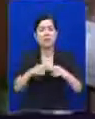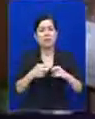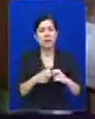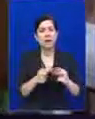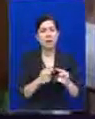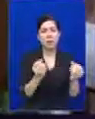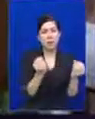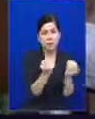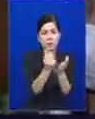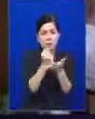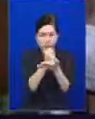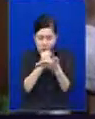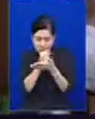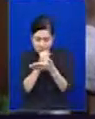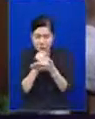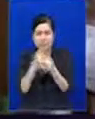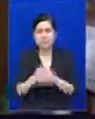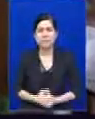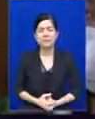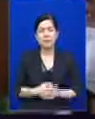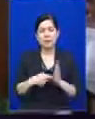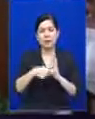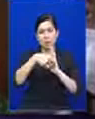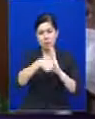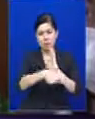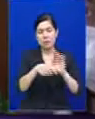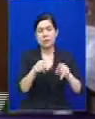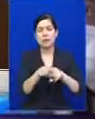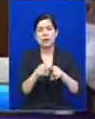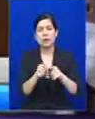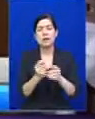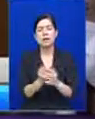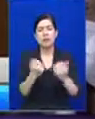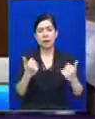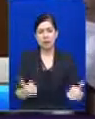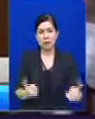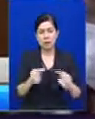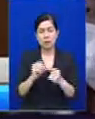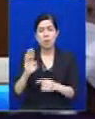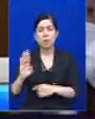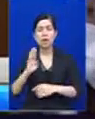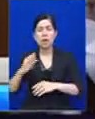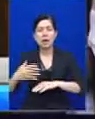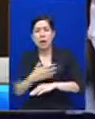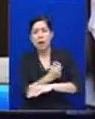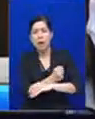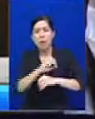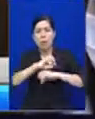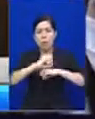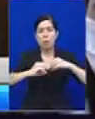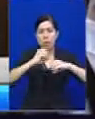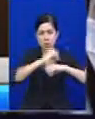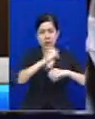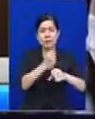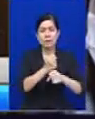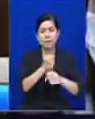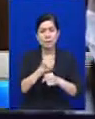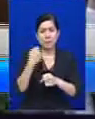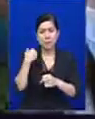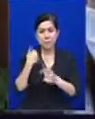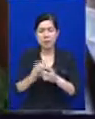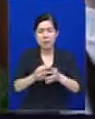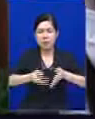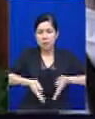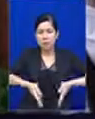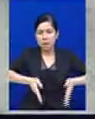ไปดูทางภาคอีสานกันบ้างอย่างจังหวัดนครราชสีมาก็เร่งให้บริษัทผู้รับเหมาก่อสร้างบนถนนมิตรภาพคืนพื้นผิวการ